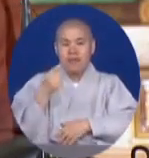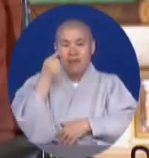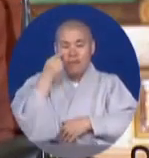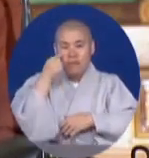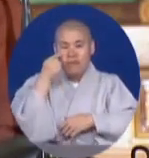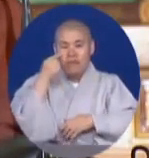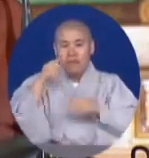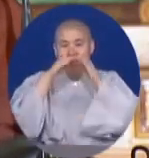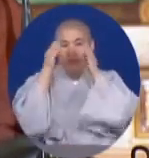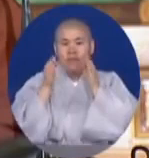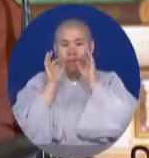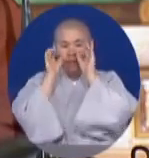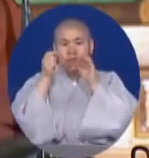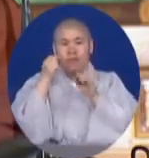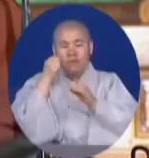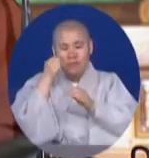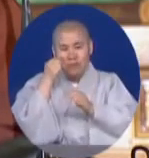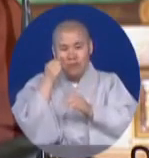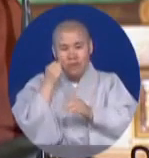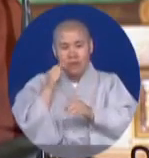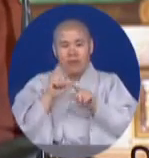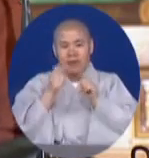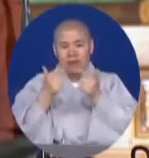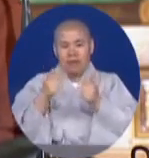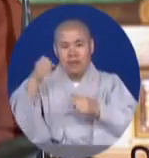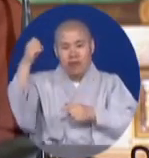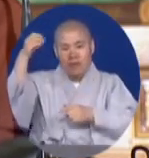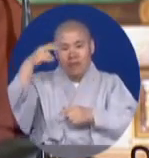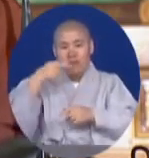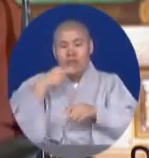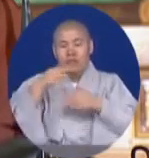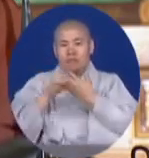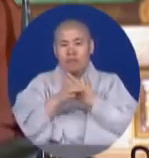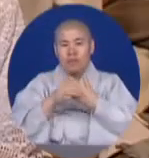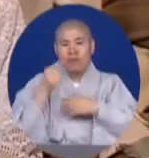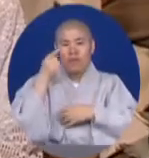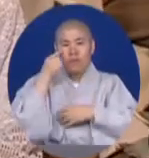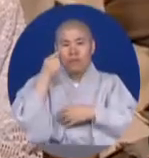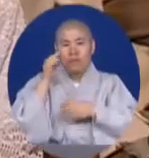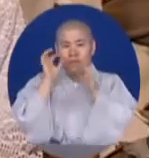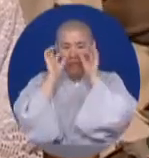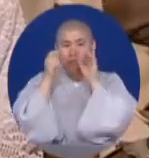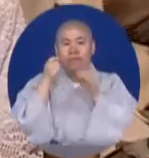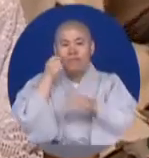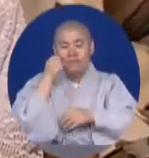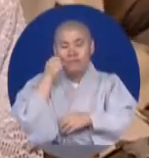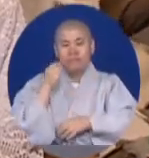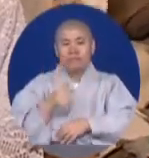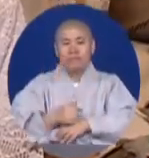눈으로 다 보는 것 같지요. 천만의 말씀이요. 이 빛이 없으면 눈 못 봐요.